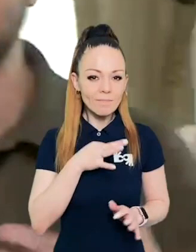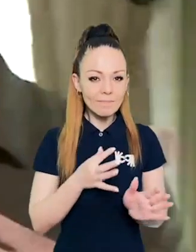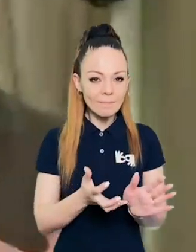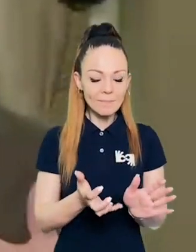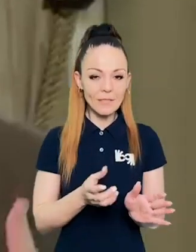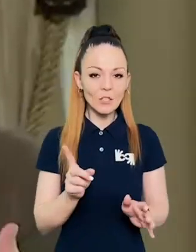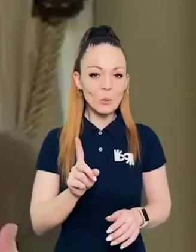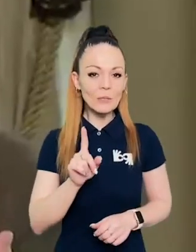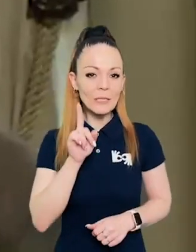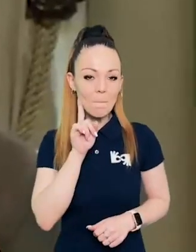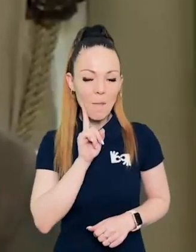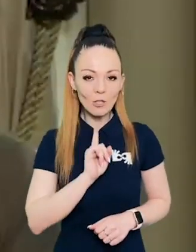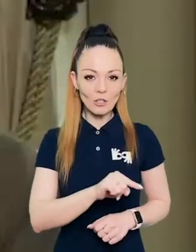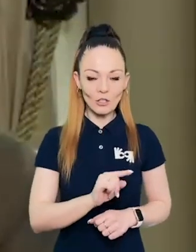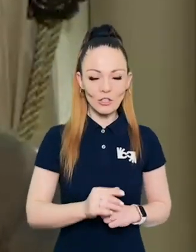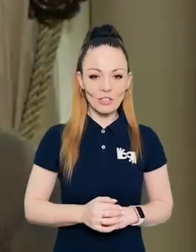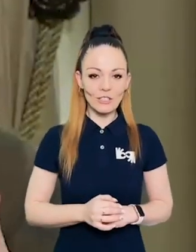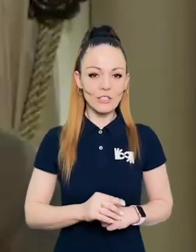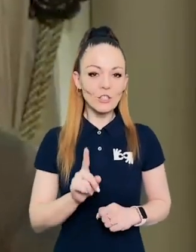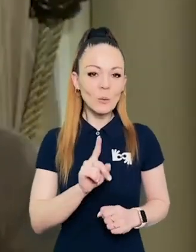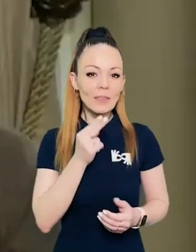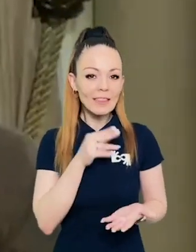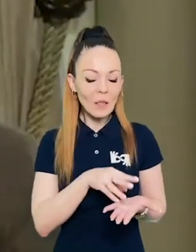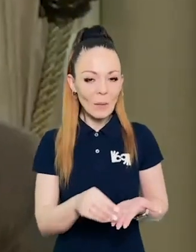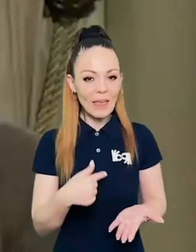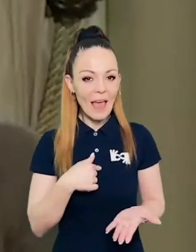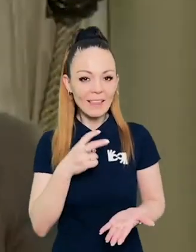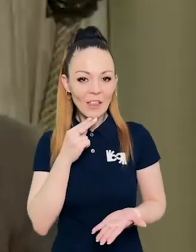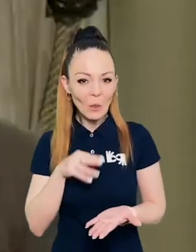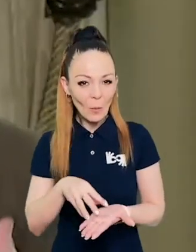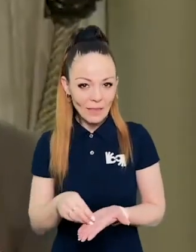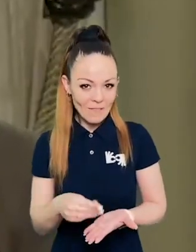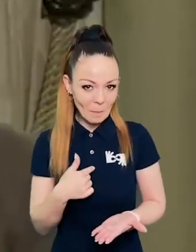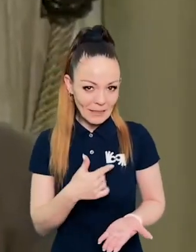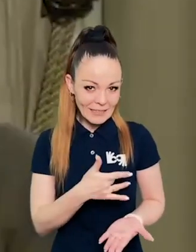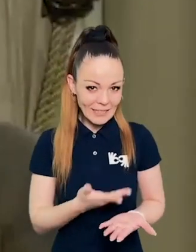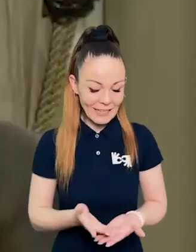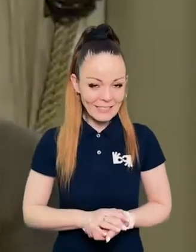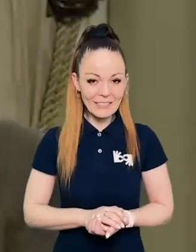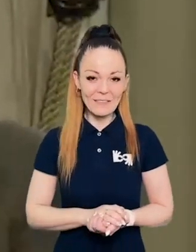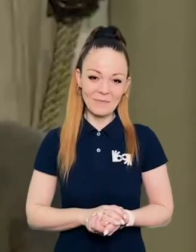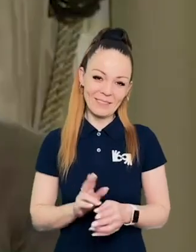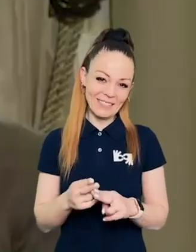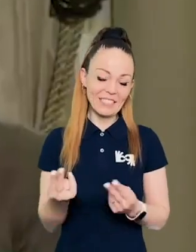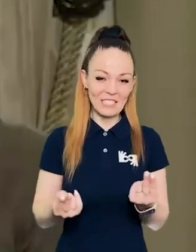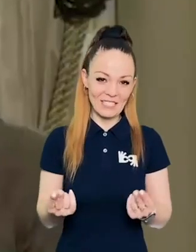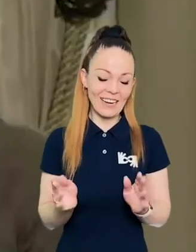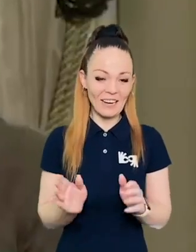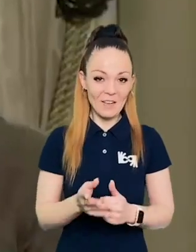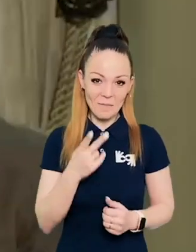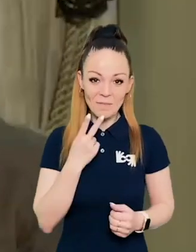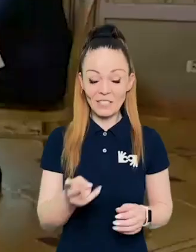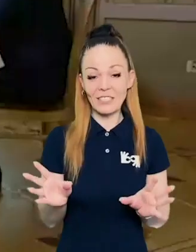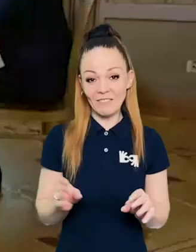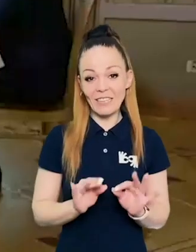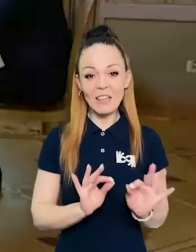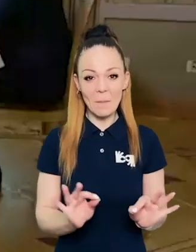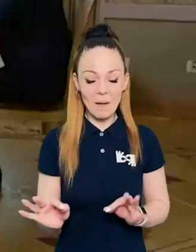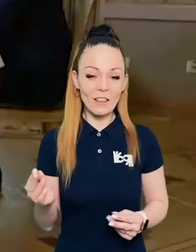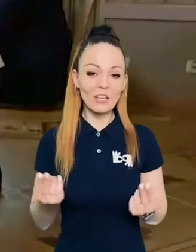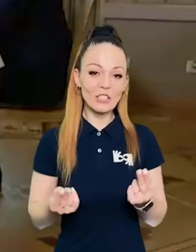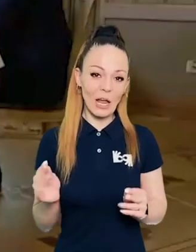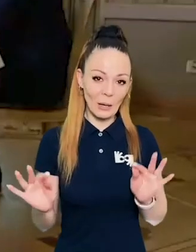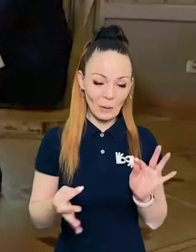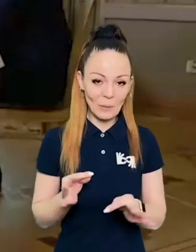щось ти не договорила, щось смачніше, щось все ж таки ти. Да, я не доїв, мені здається. Ну, це все жарти. Тобто, ви бачите,